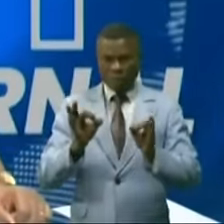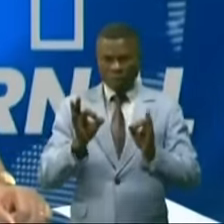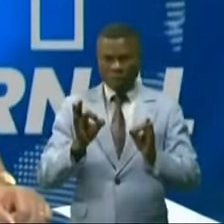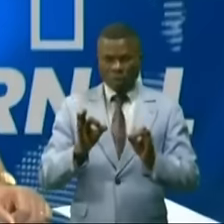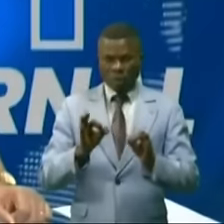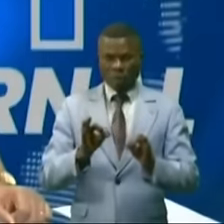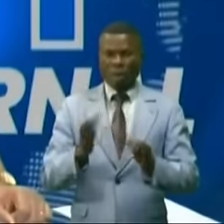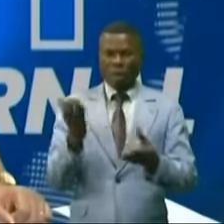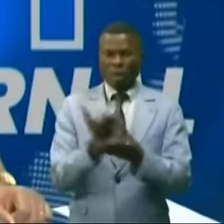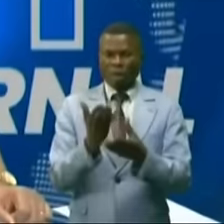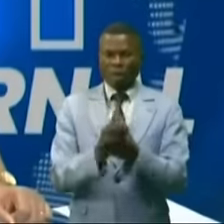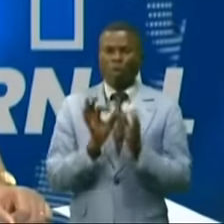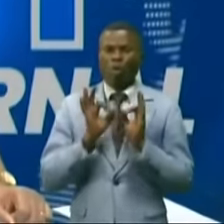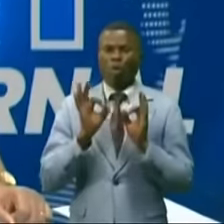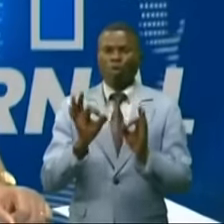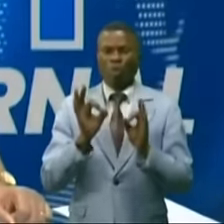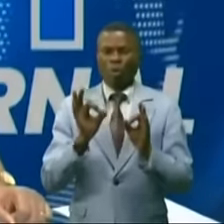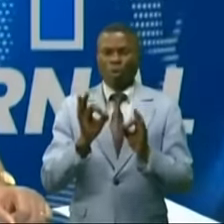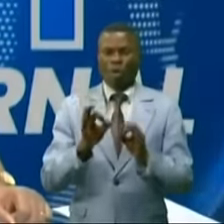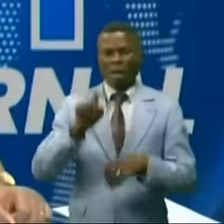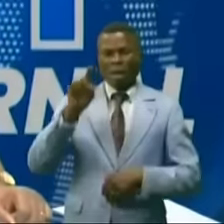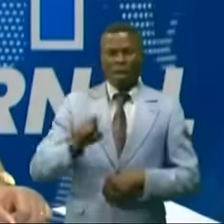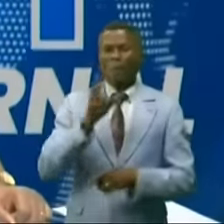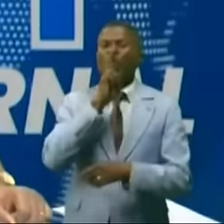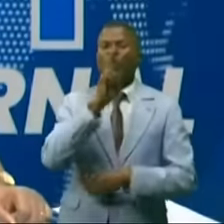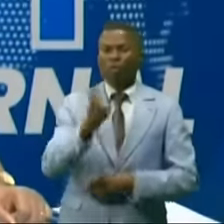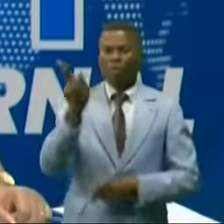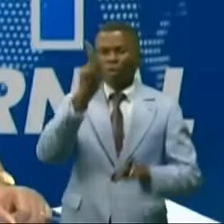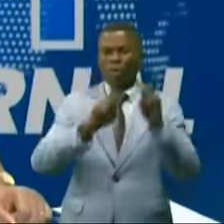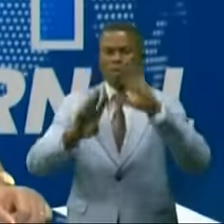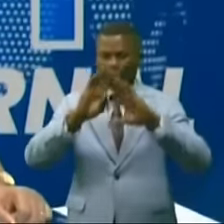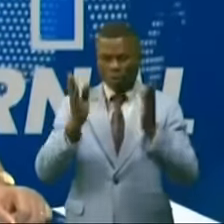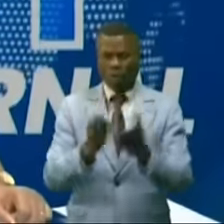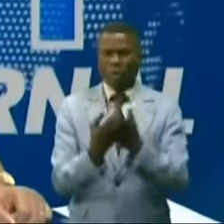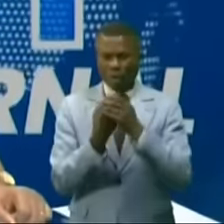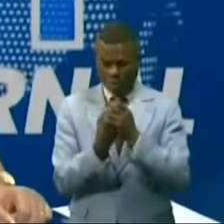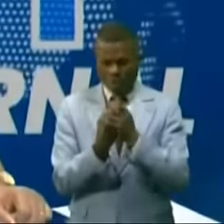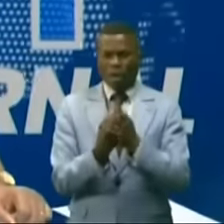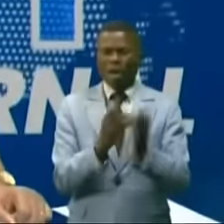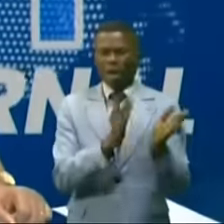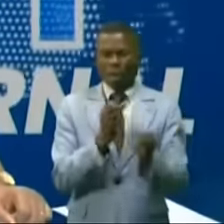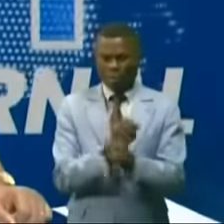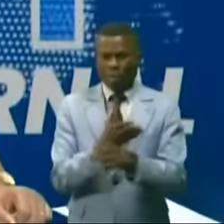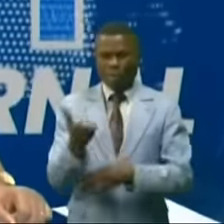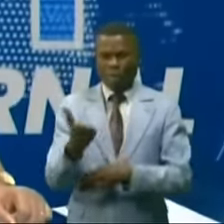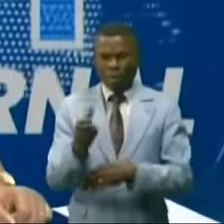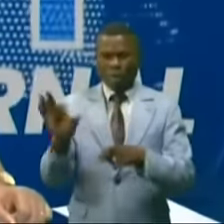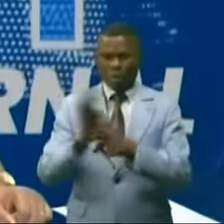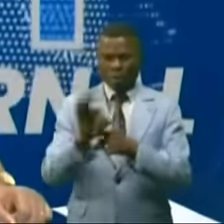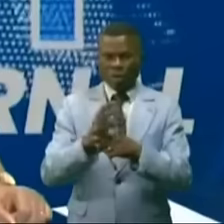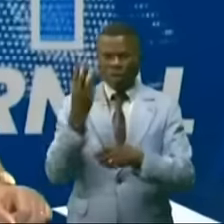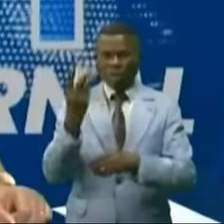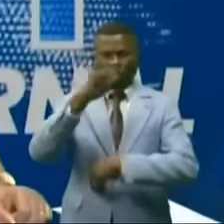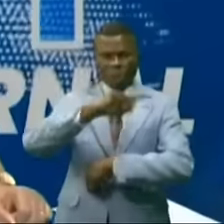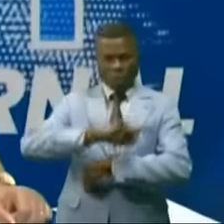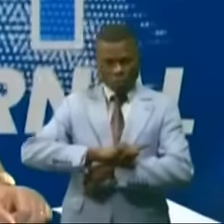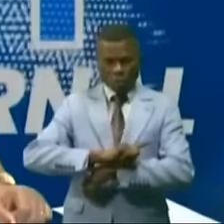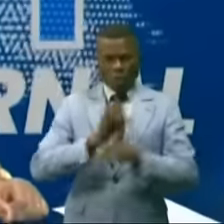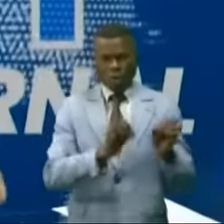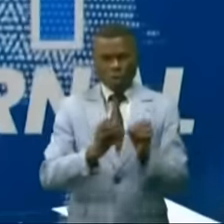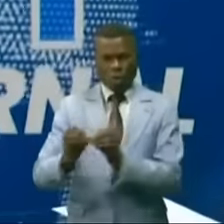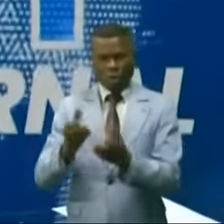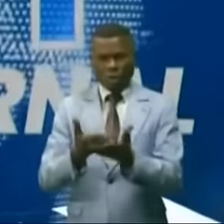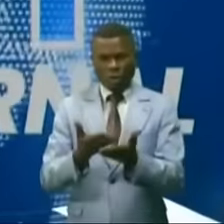nouvelle cartographie de besoins réels de la population sera bientôt élaborée. Un atelier de 3 jours est